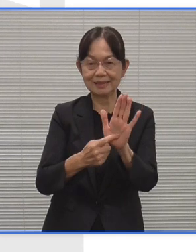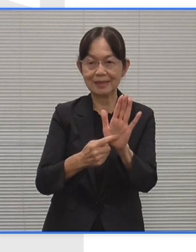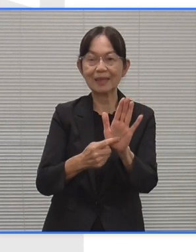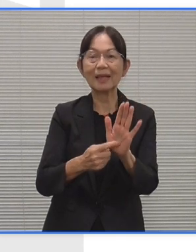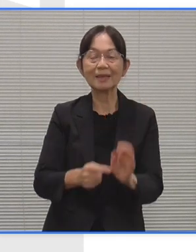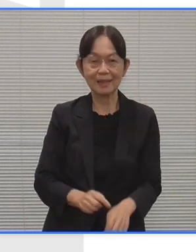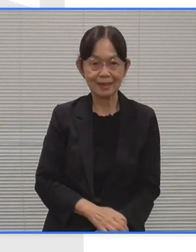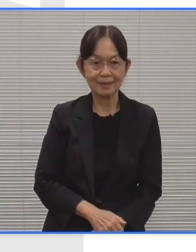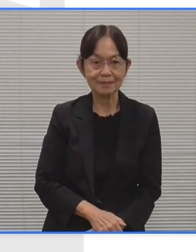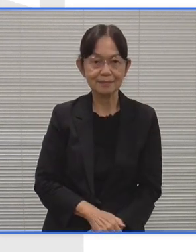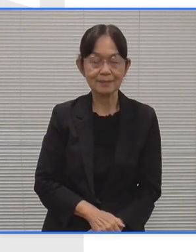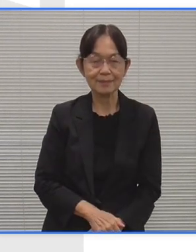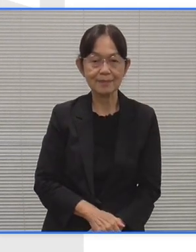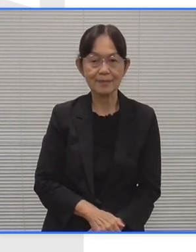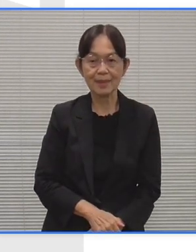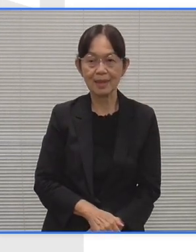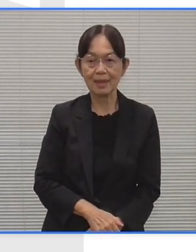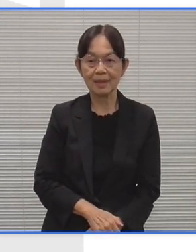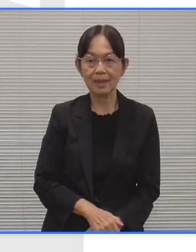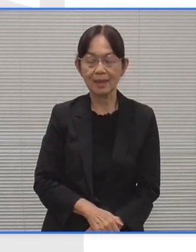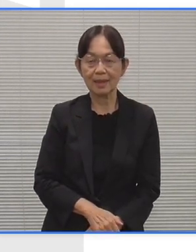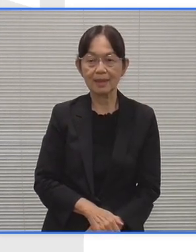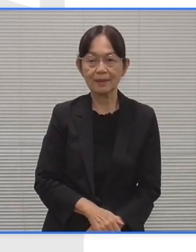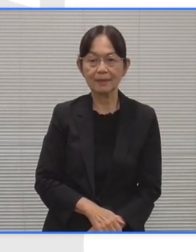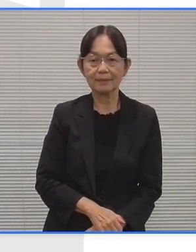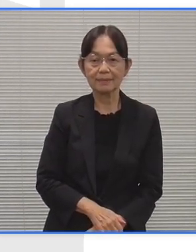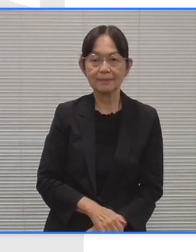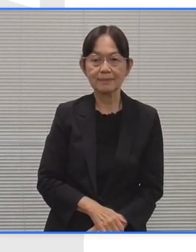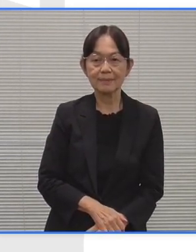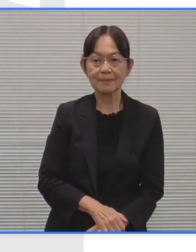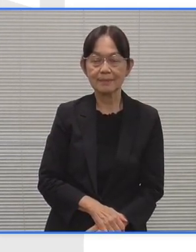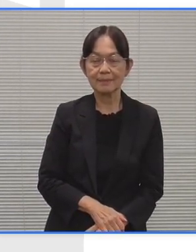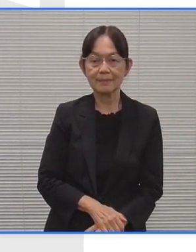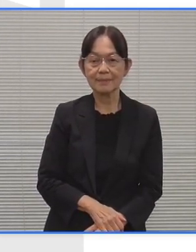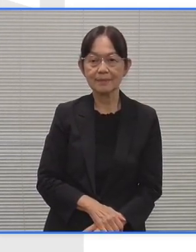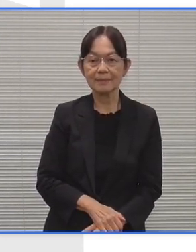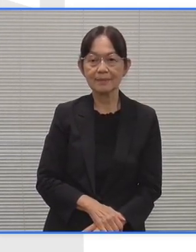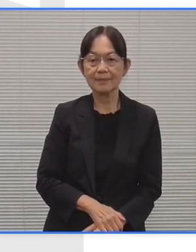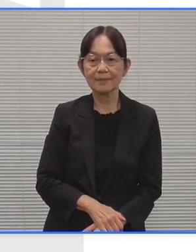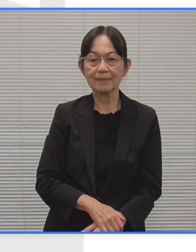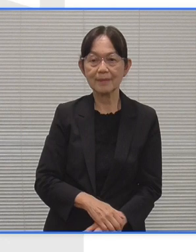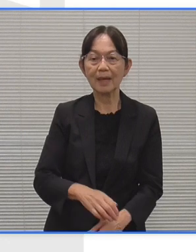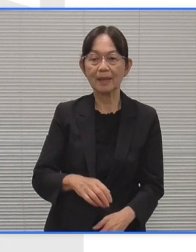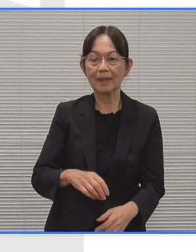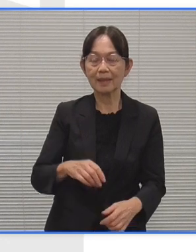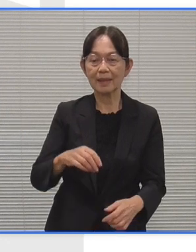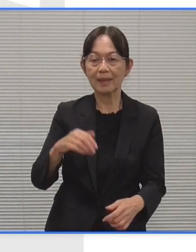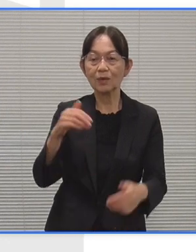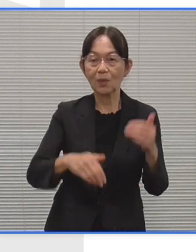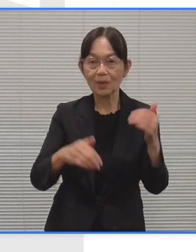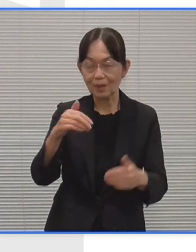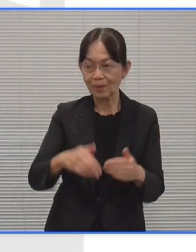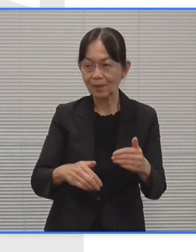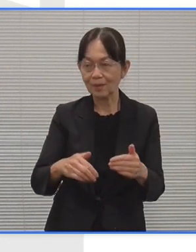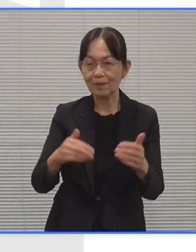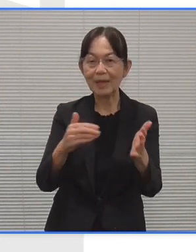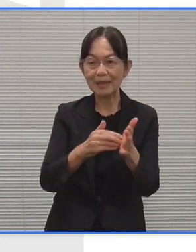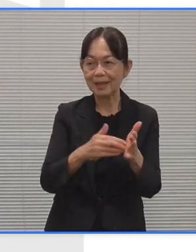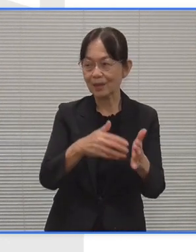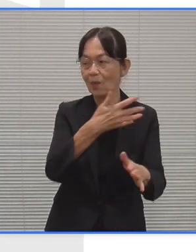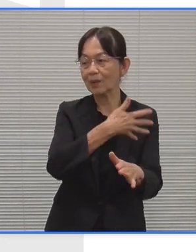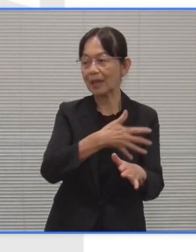性善説といいますか、そういった形になってしまうんですけれども、それをご了解いただいた上での投票というふうな形と、させていただいております。